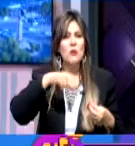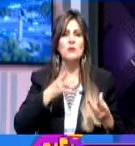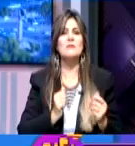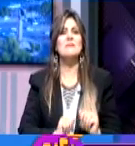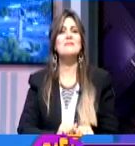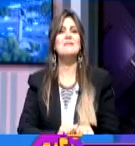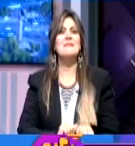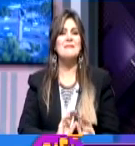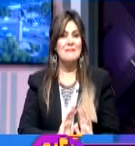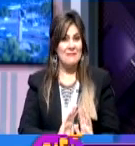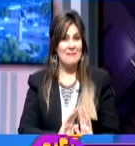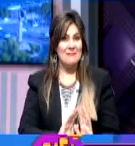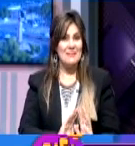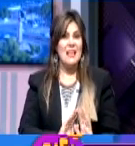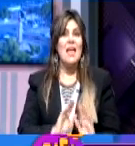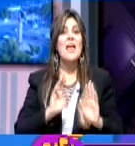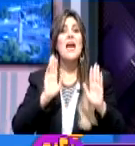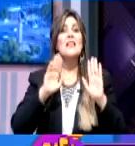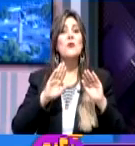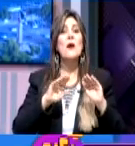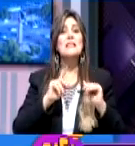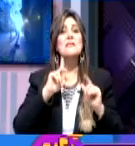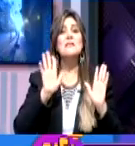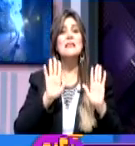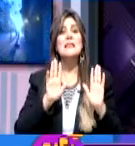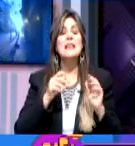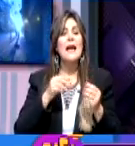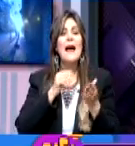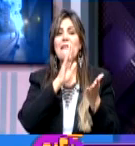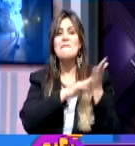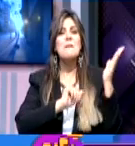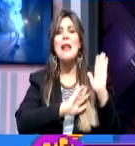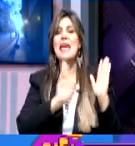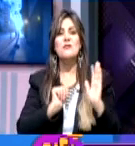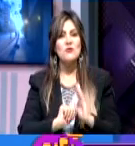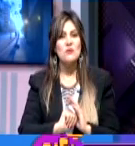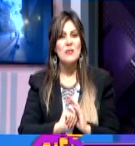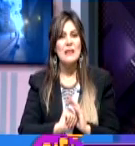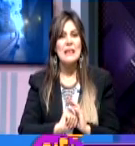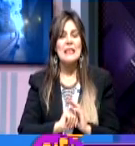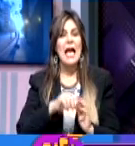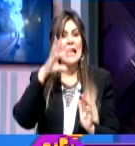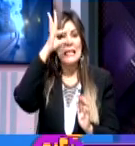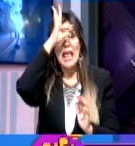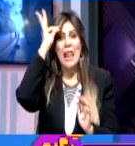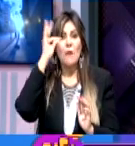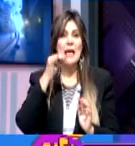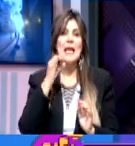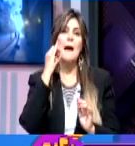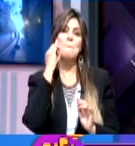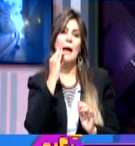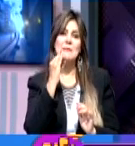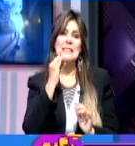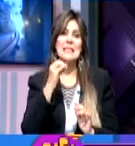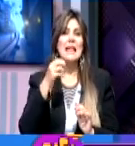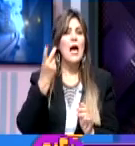اعفاء جمركي زيرو زيرو. ضرايب صفر وجمارك صفر، هايل حاجه. يعني ممكن العربيه توصل 70,000 جنيه او 80